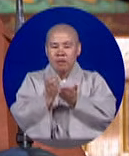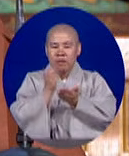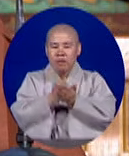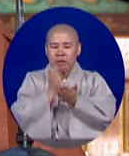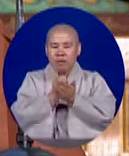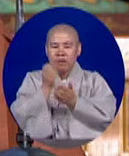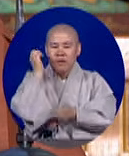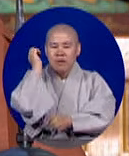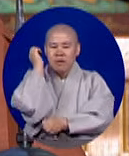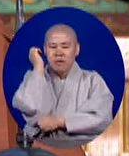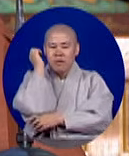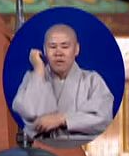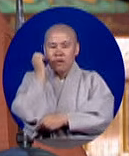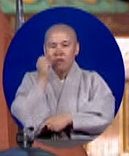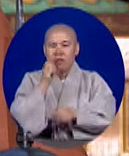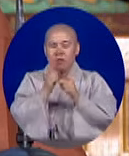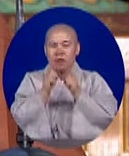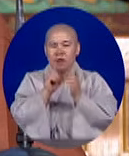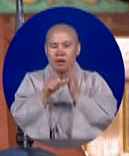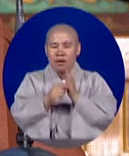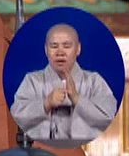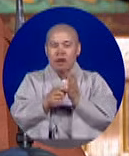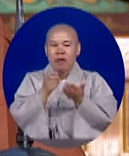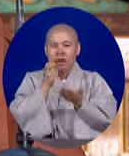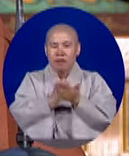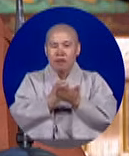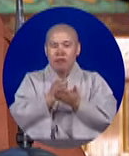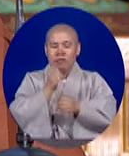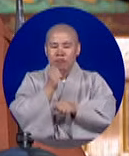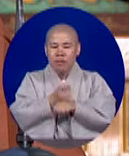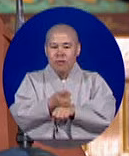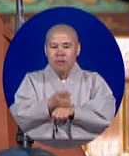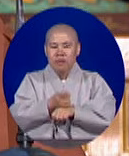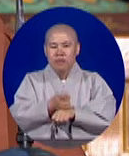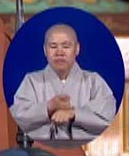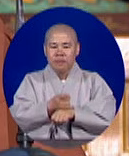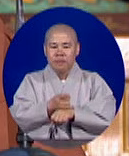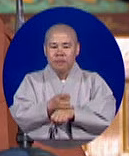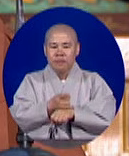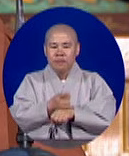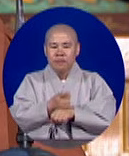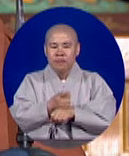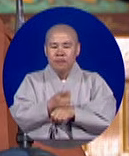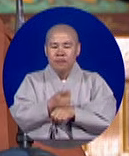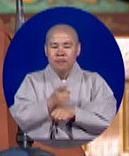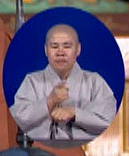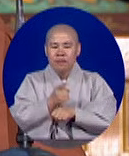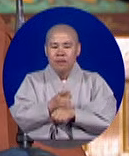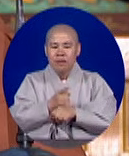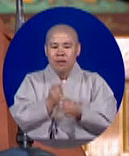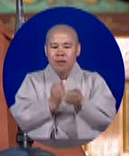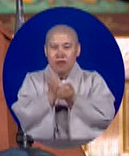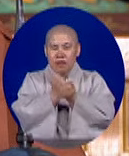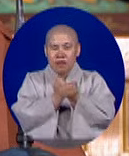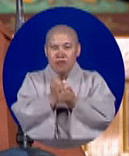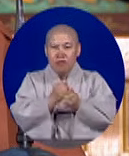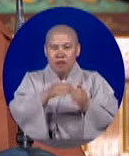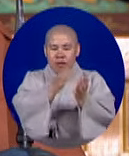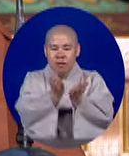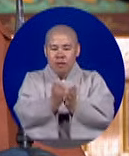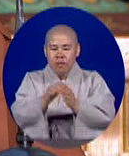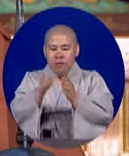만법의 근원이라고 할 때 법성이라고 그래요. 그 용도 그 설명하는 범위가